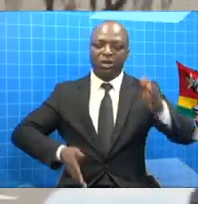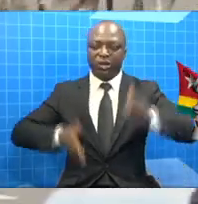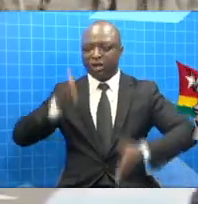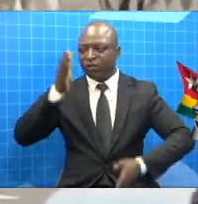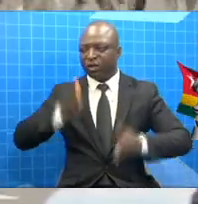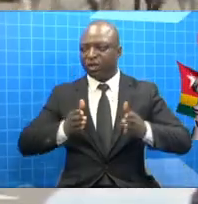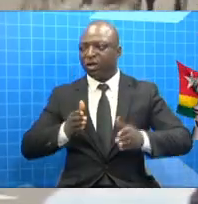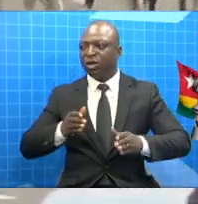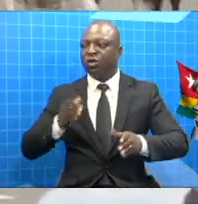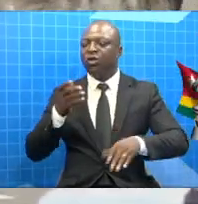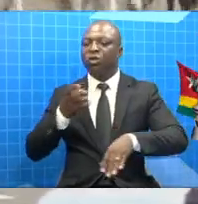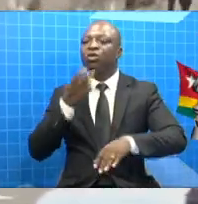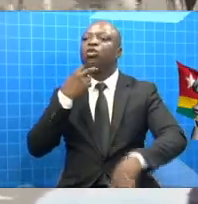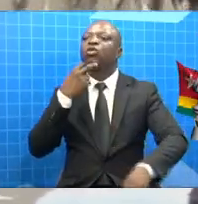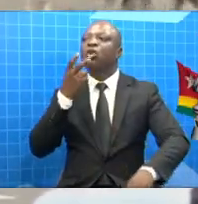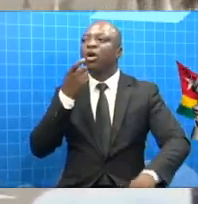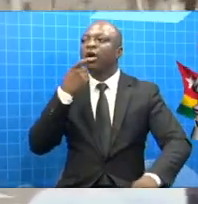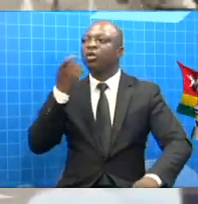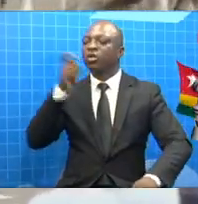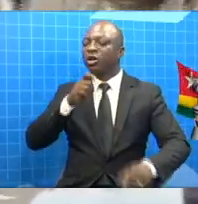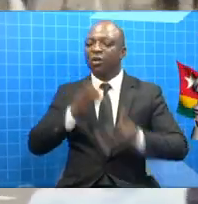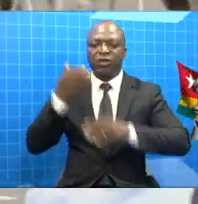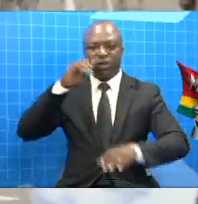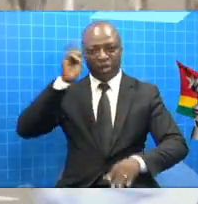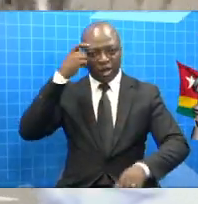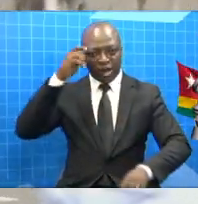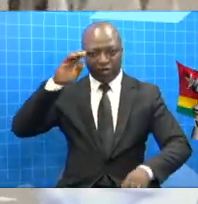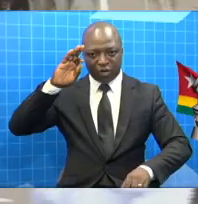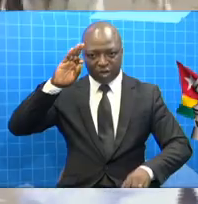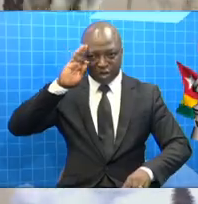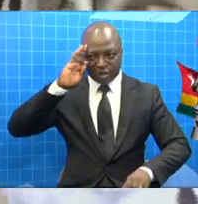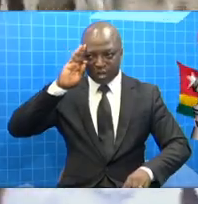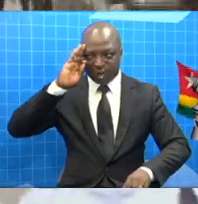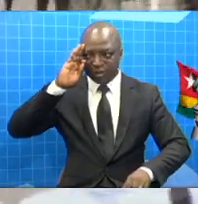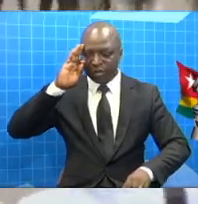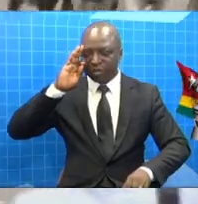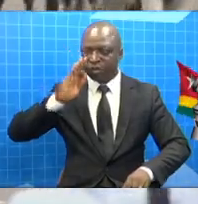Le ton est donné par le chef de l'État, Fort Essozinanya Sindé.